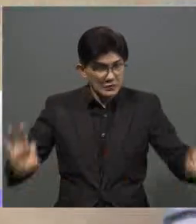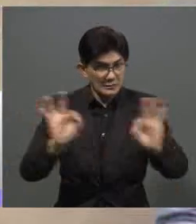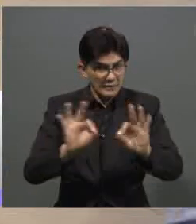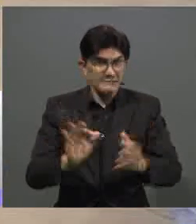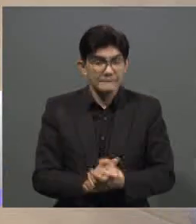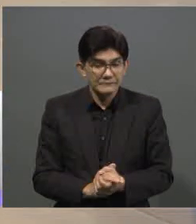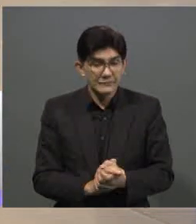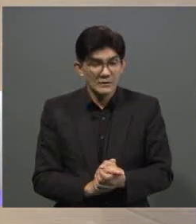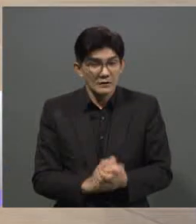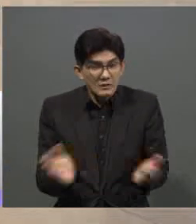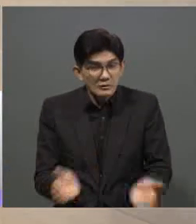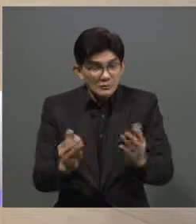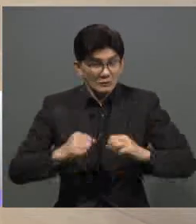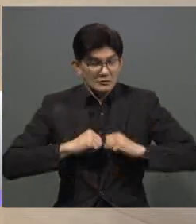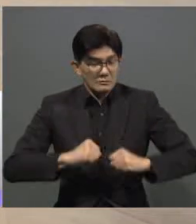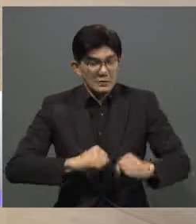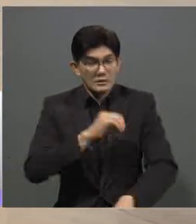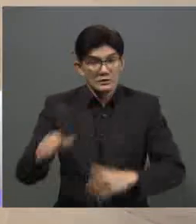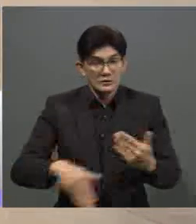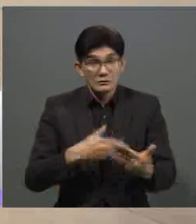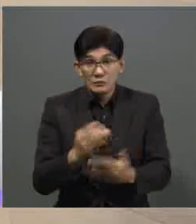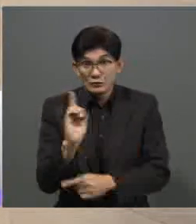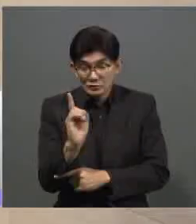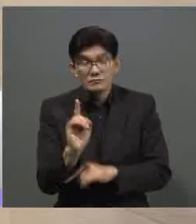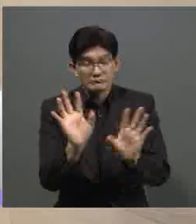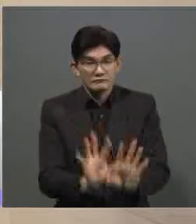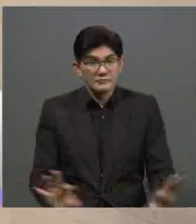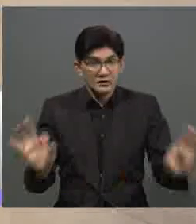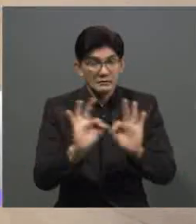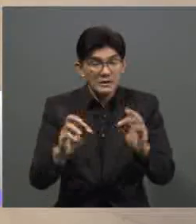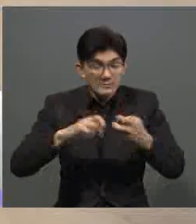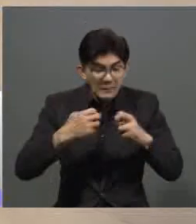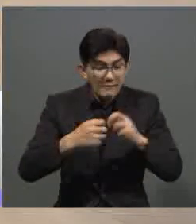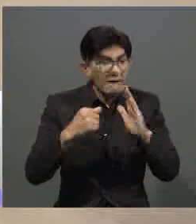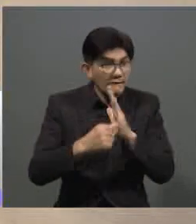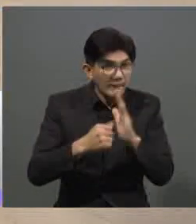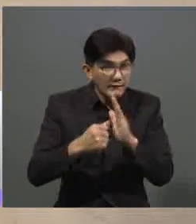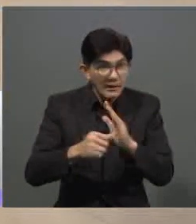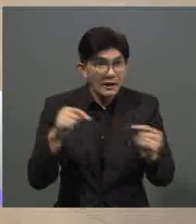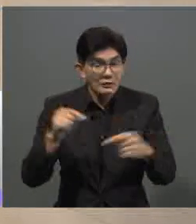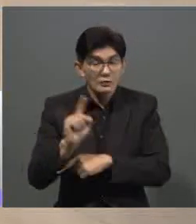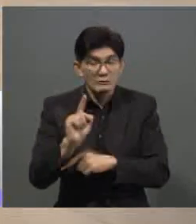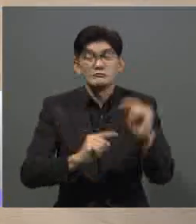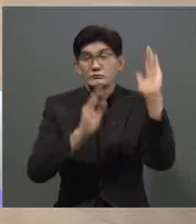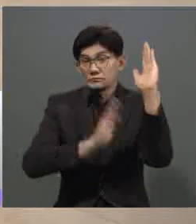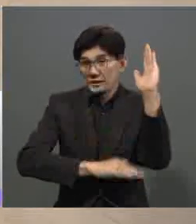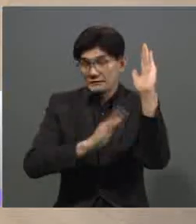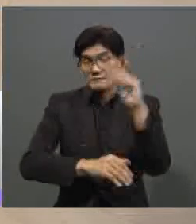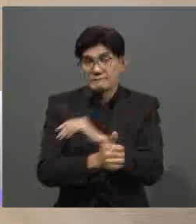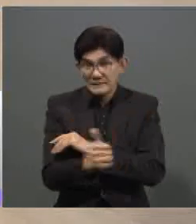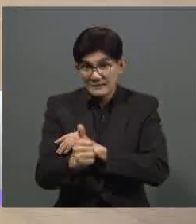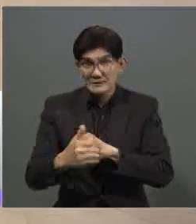สร้างคิดความสามารถนะคะในทุกมิติจะเป็นกลไกหลักสำคัญในการแก้ไขปัญหาความไม่สงบในพื้นที่จังหวัดชายแดนภาคใต้อย่างมี